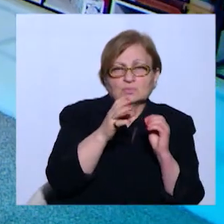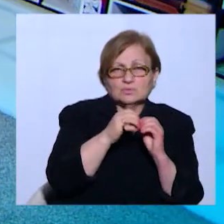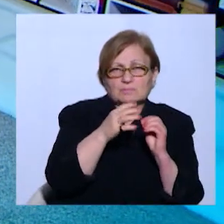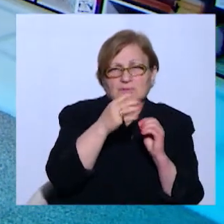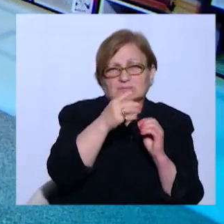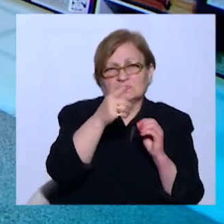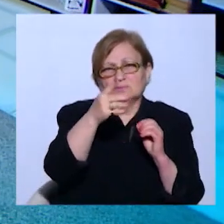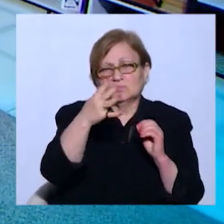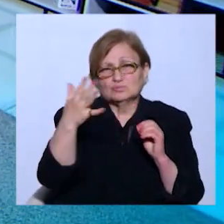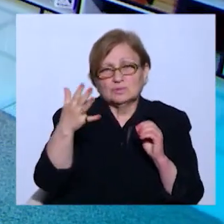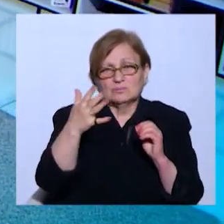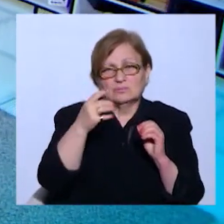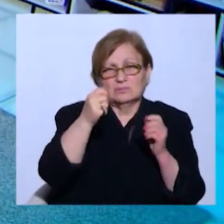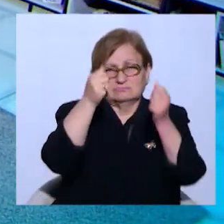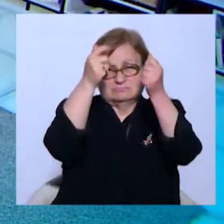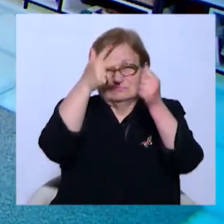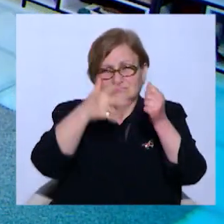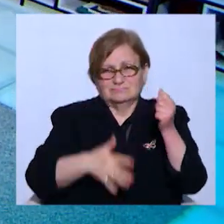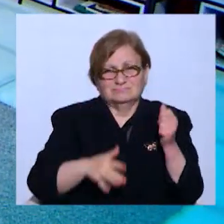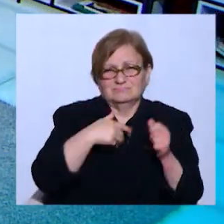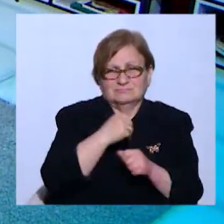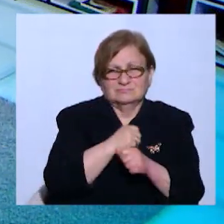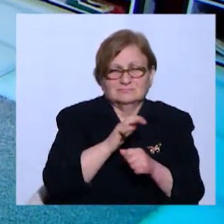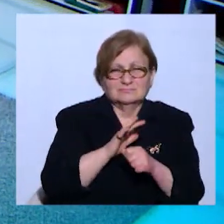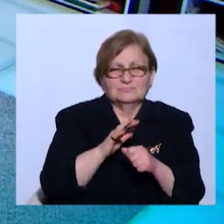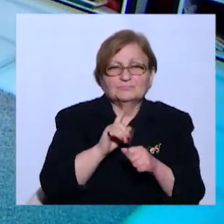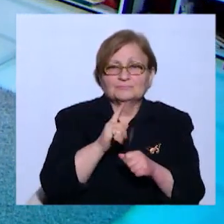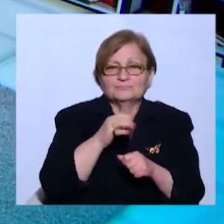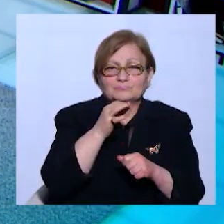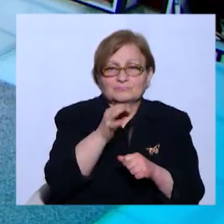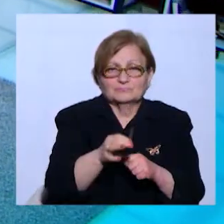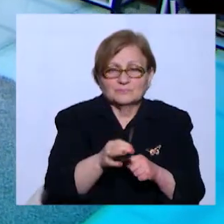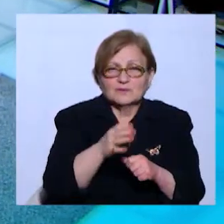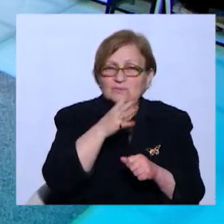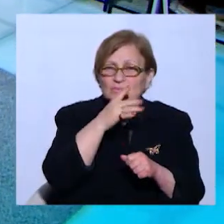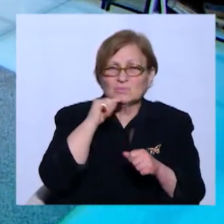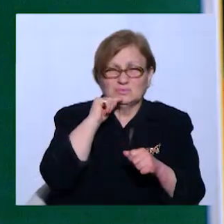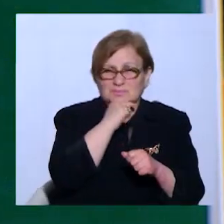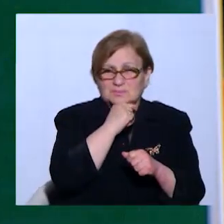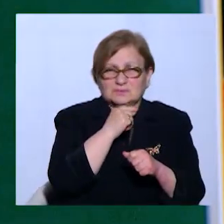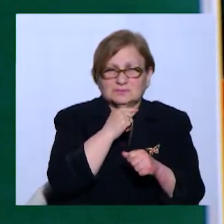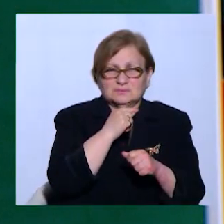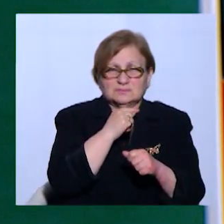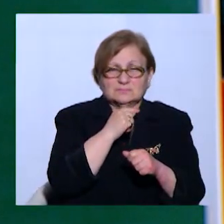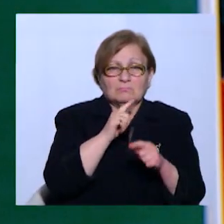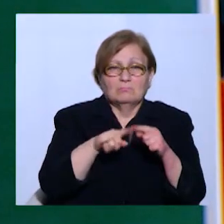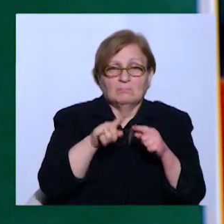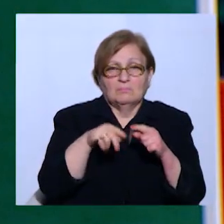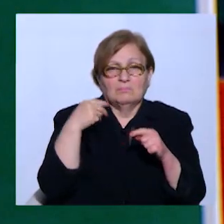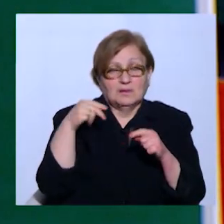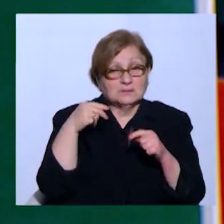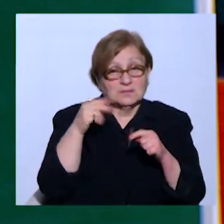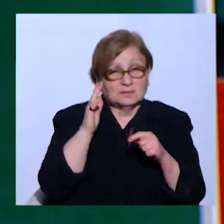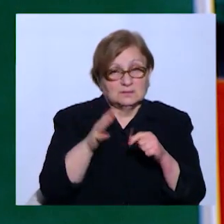45 მარტივ მომრავლებად. არ რატო ვაკეთებ ამას მეთქი რაც მინდოდა მეთქო ცოტა დროში ვარ შეზღუდულები. ეს არ დაგვერეკება. ზარი დაერეკება